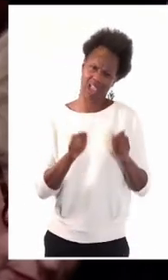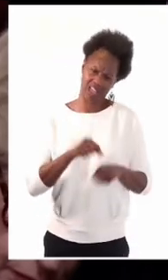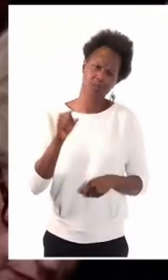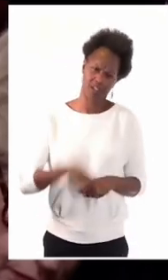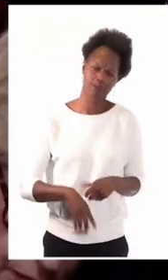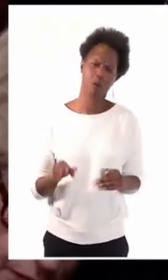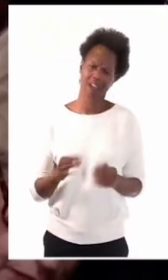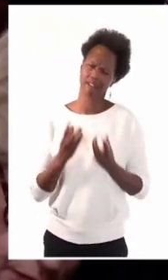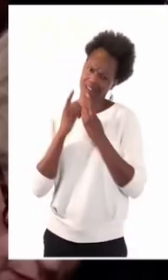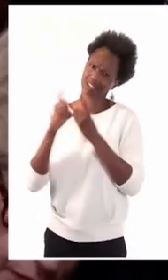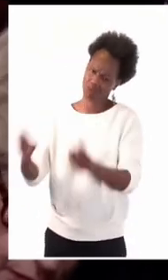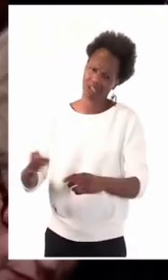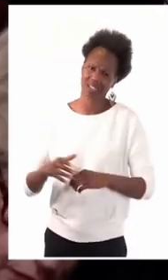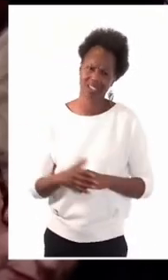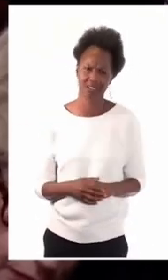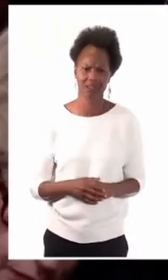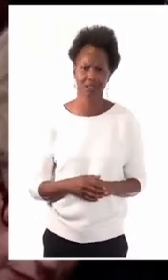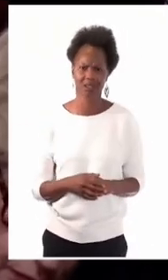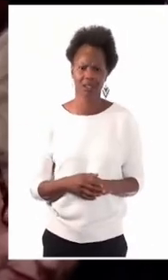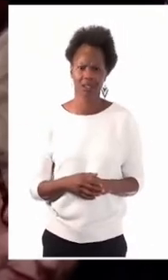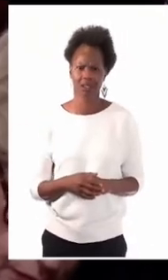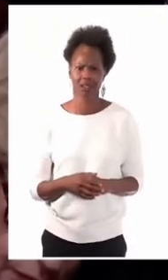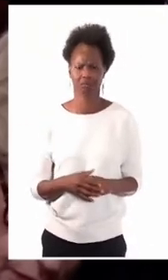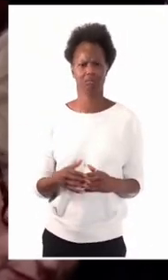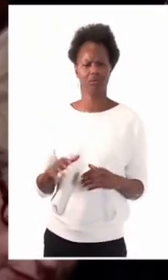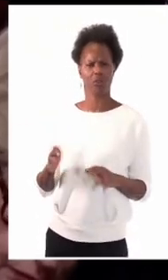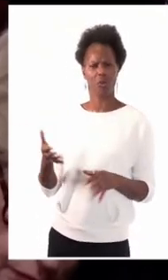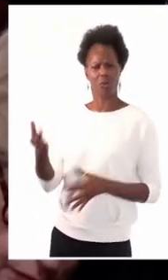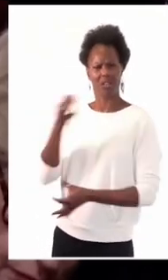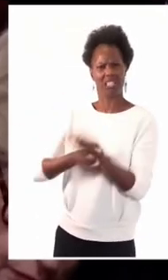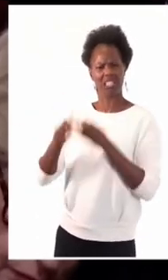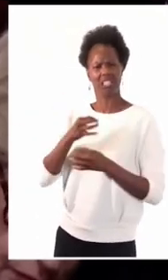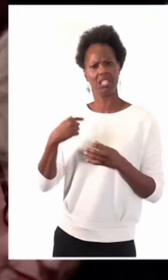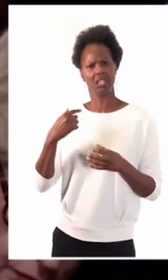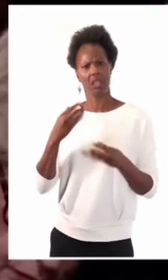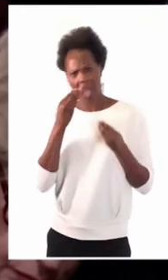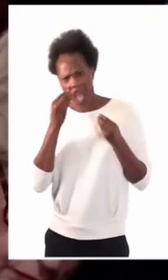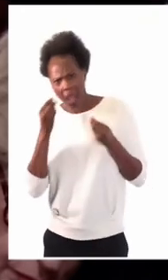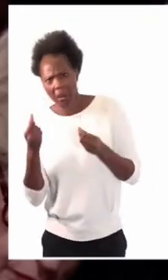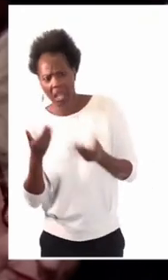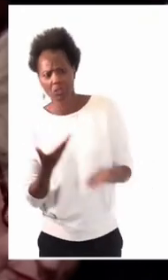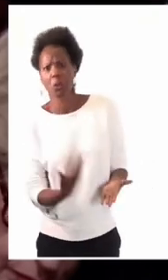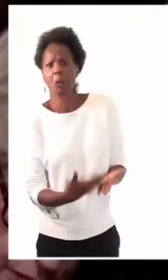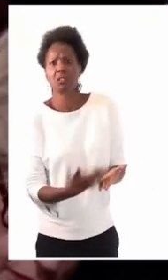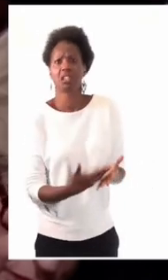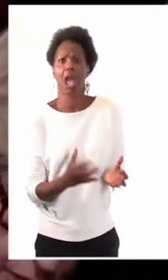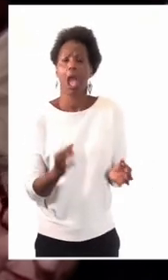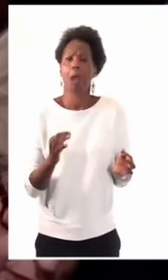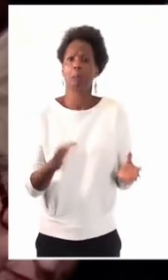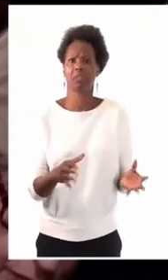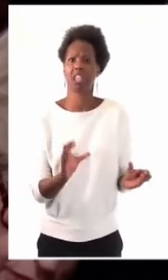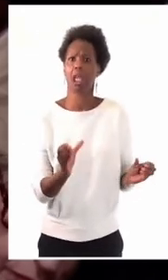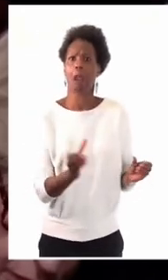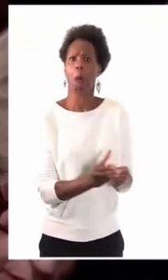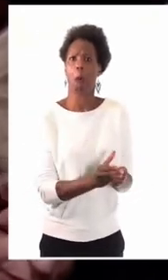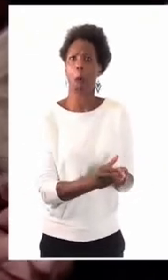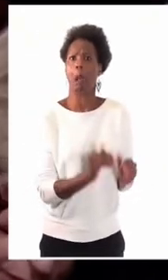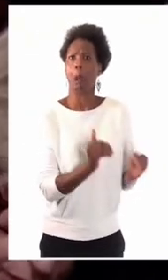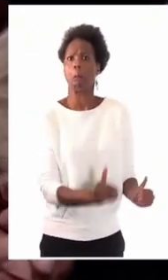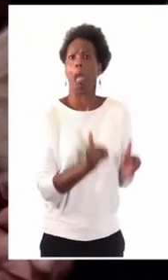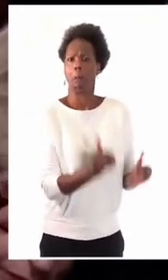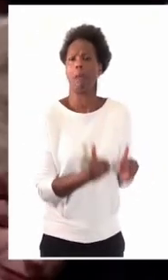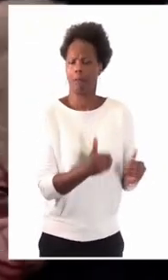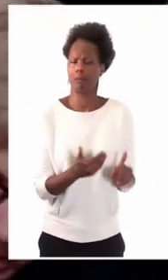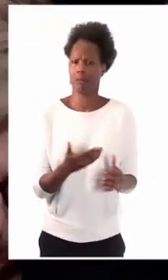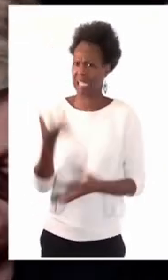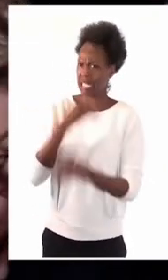la démocratie. Et en l'occurrence, la manière dont vous présentez les choses donne l'impression que tout ceci était une caste sclérosée, comme vous l'avez dit. J'ai été profondément